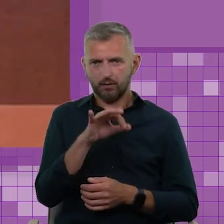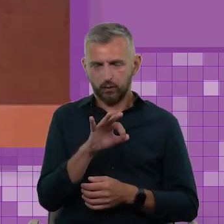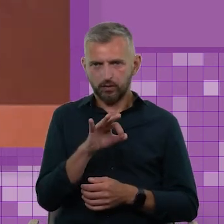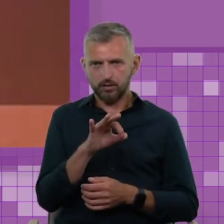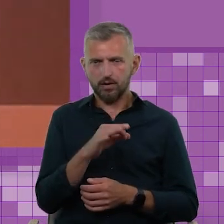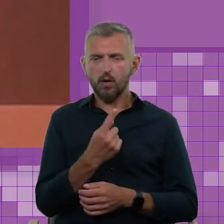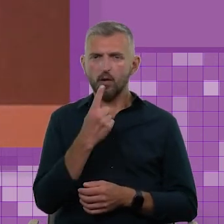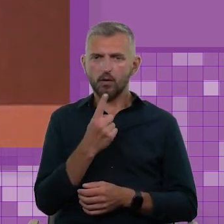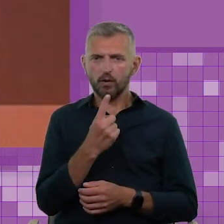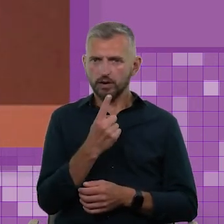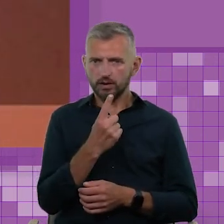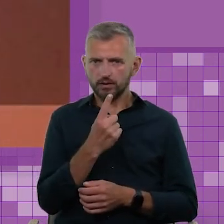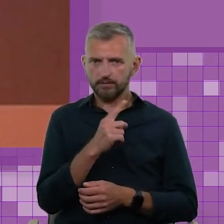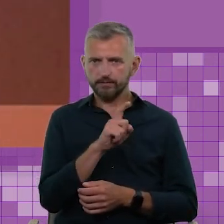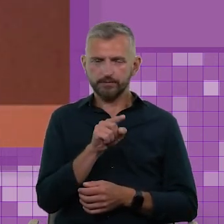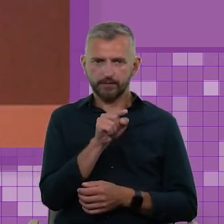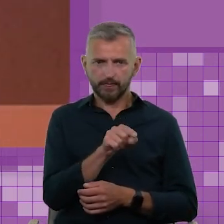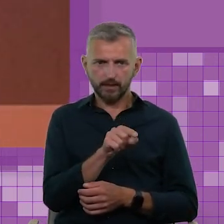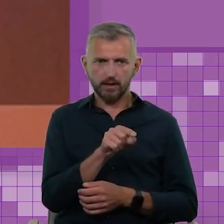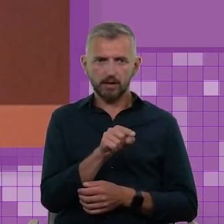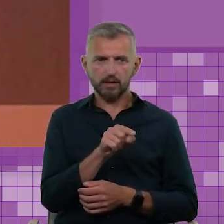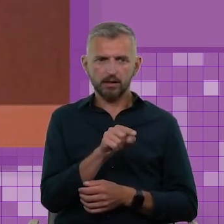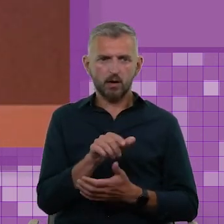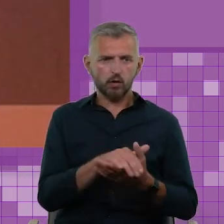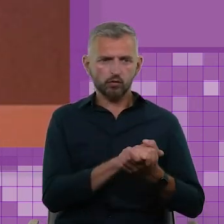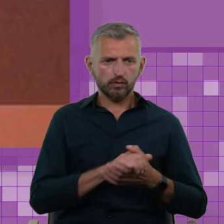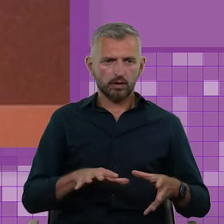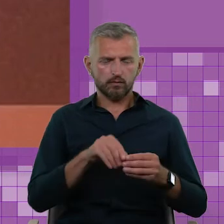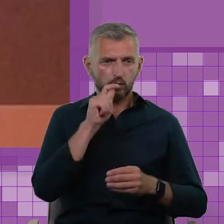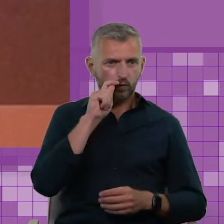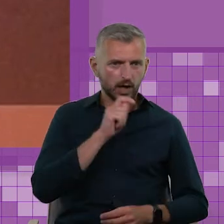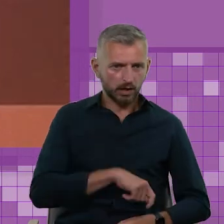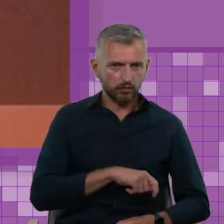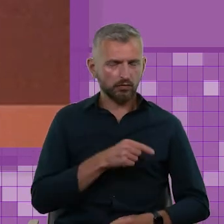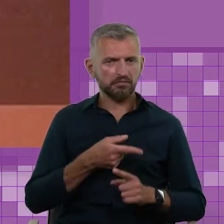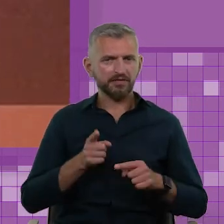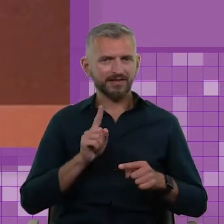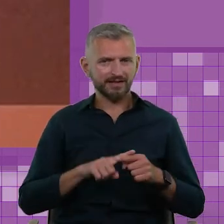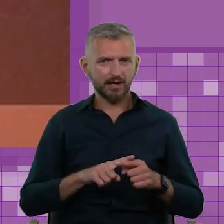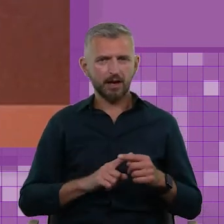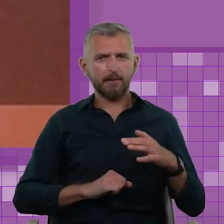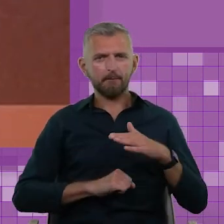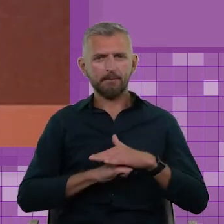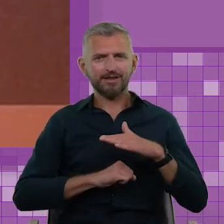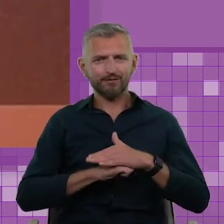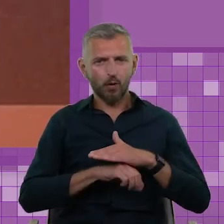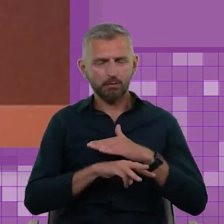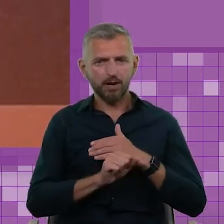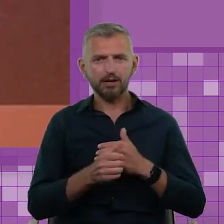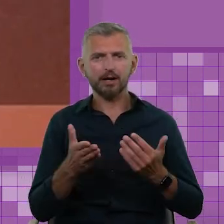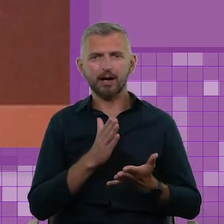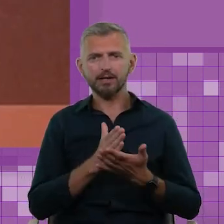кажуть, одне з цих NGO – це United for Ukraine. United for Ukraine – це платформа, яка